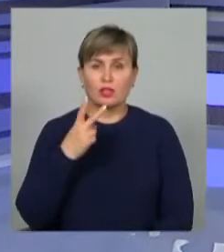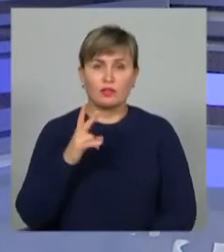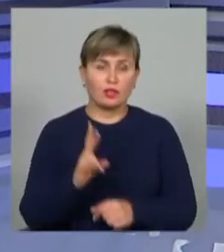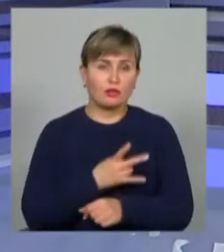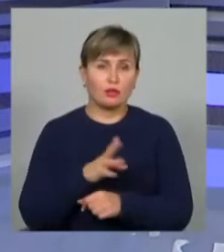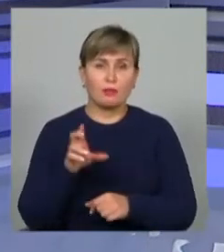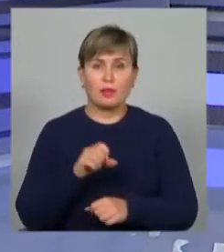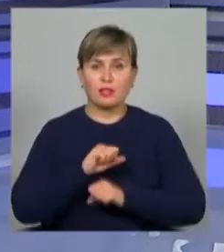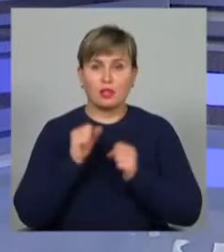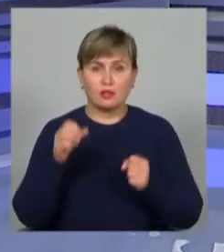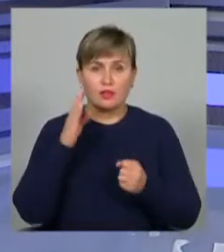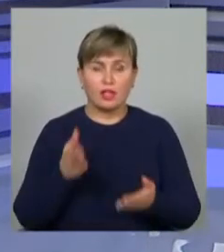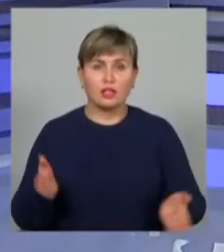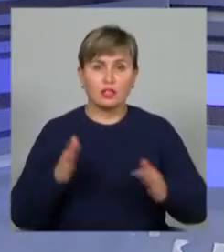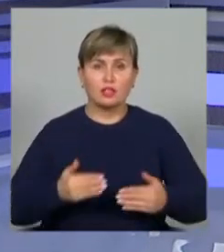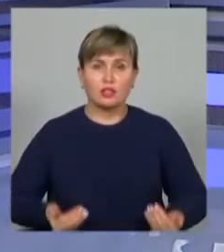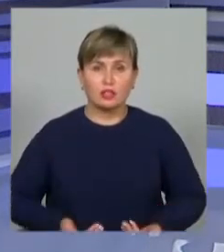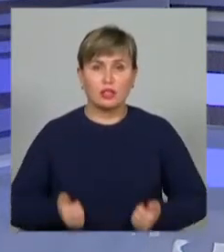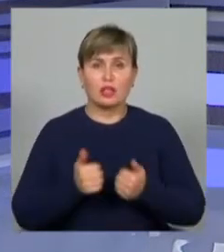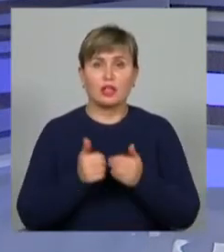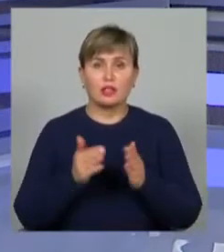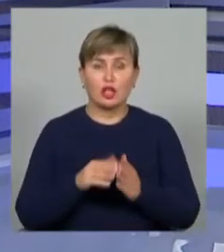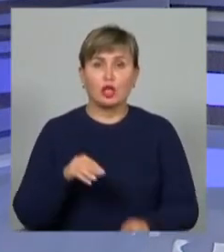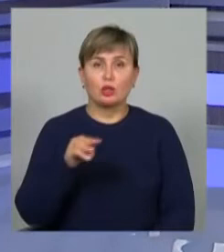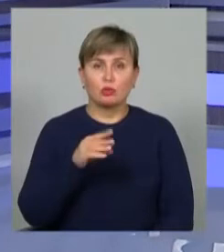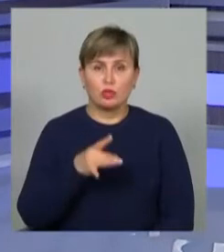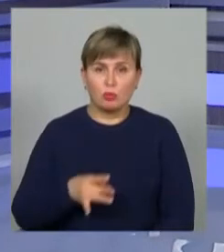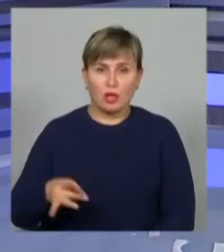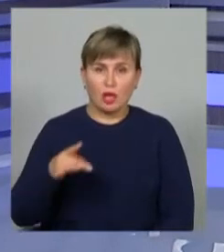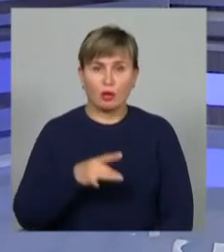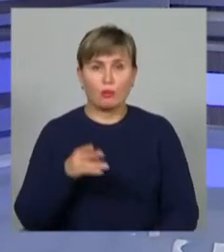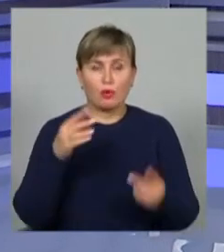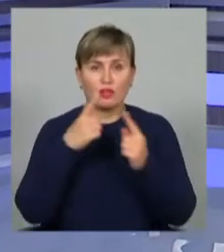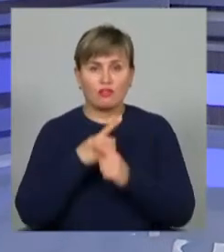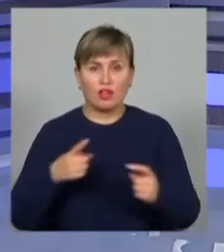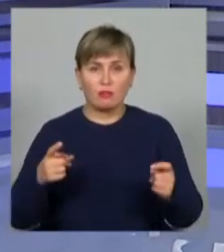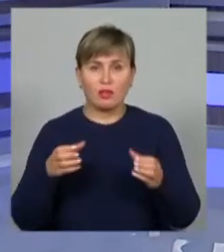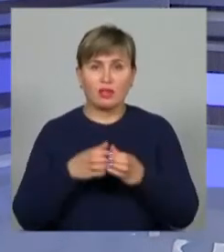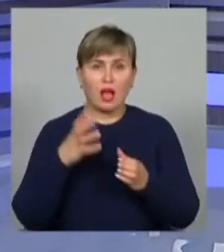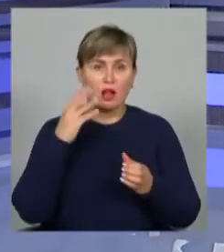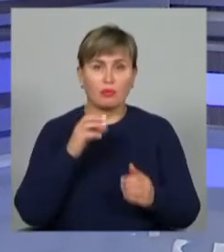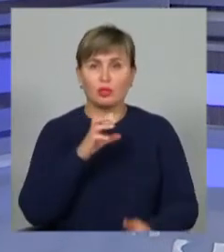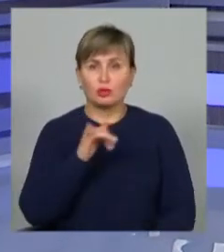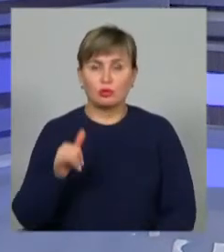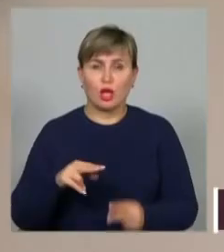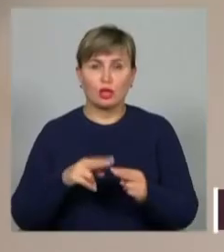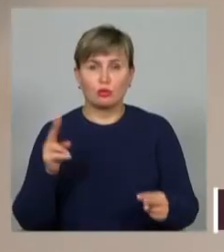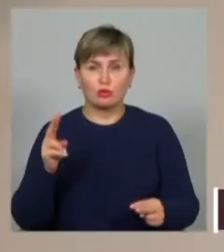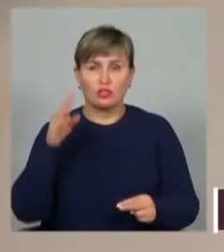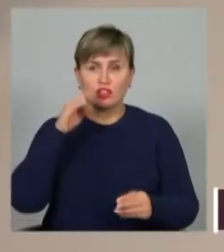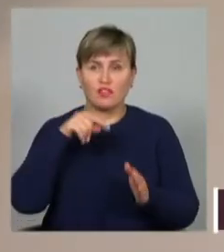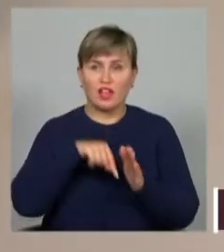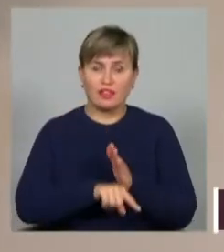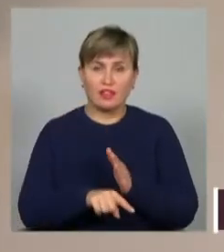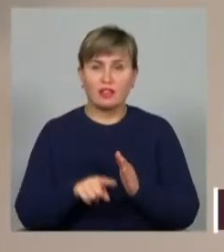без холодной воды останутся жители ряда домов в Турксибском районе. По информации компании «Алматы-Су», отключать подачу